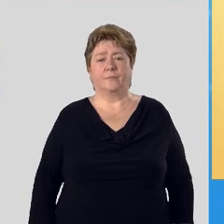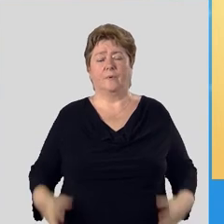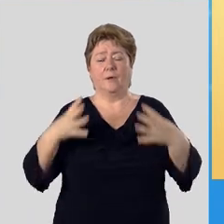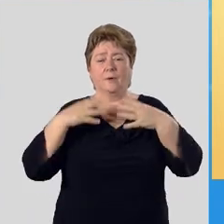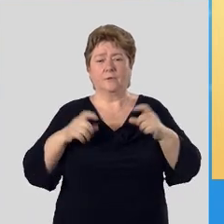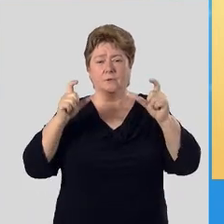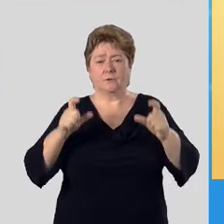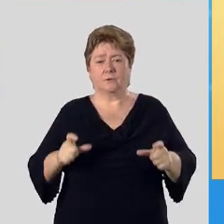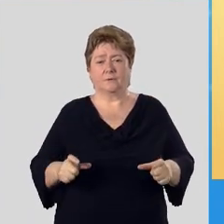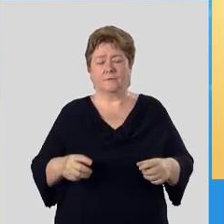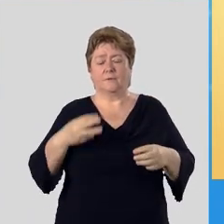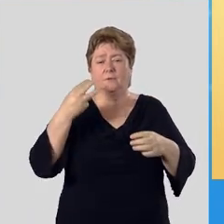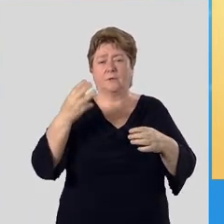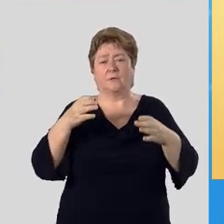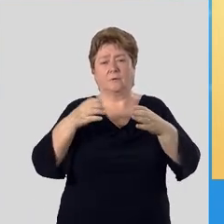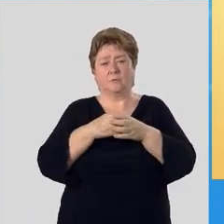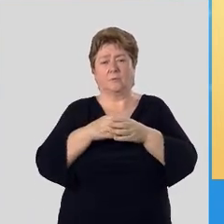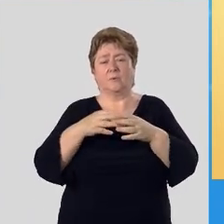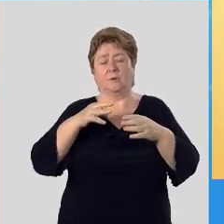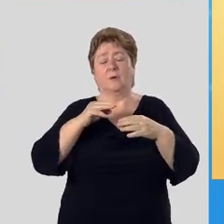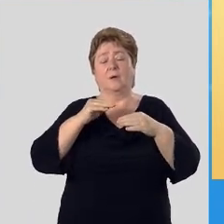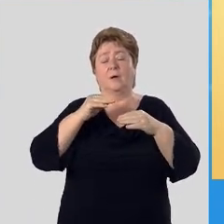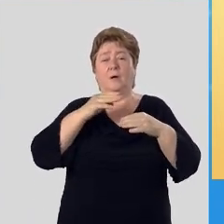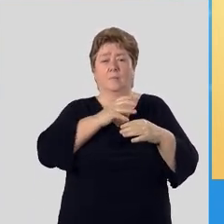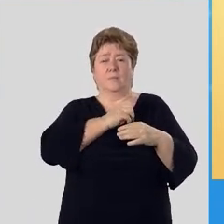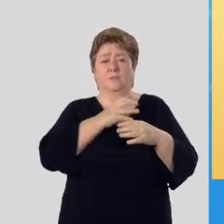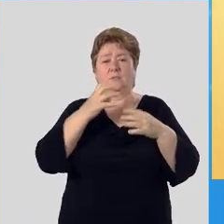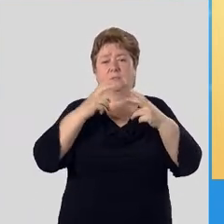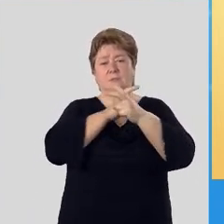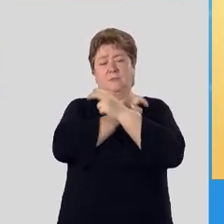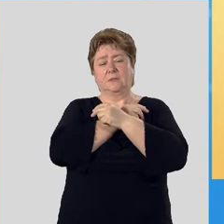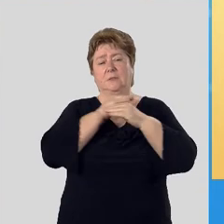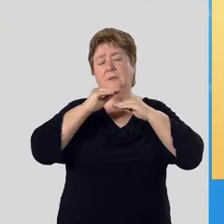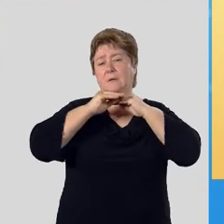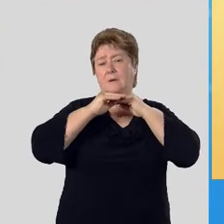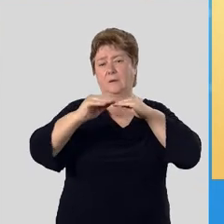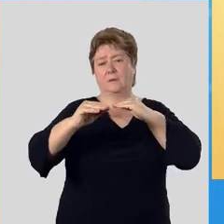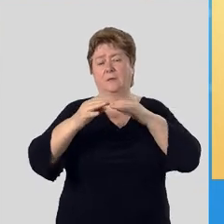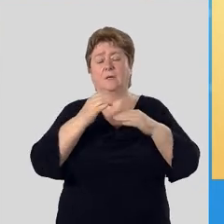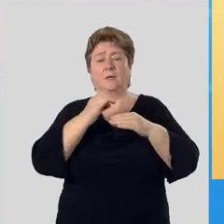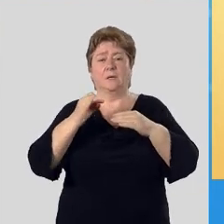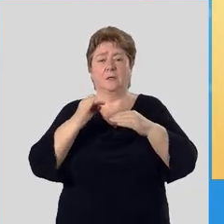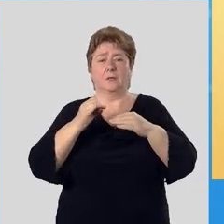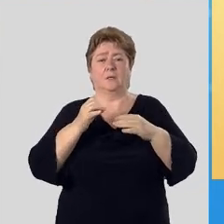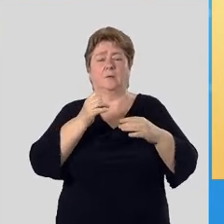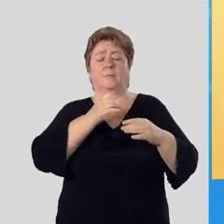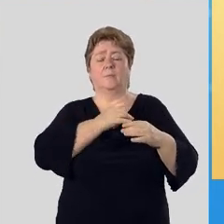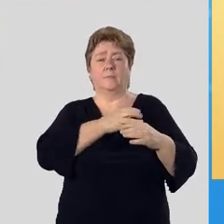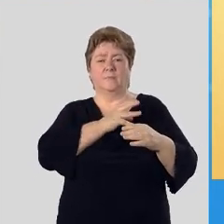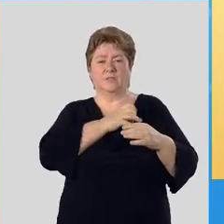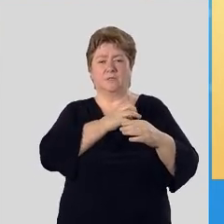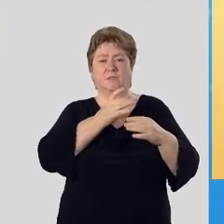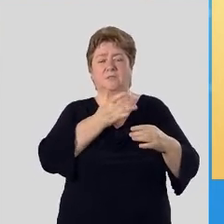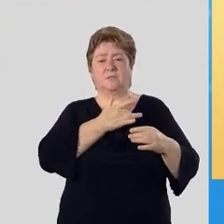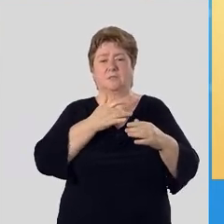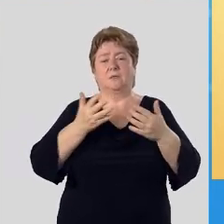В теле человека три типа мышц – скелетные, гладкие мышцы и мышцы сердца.